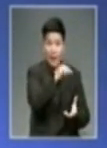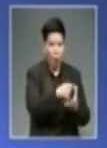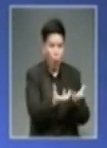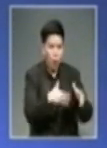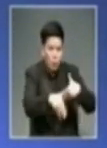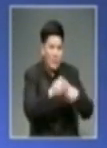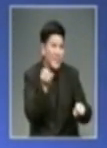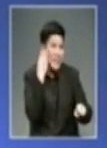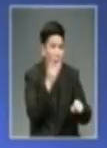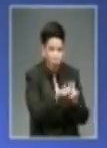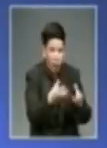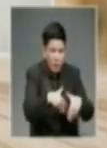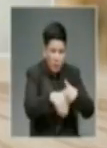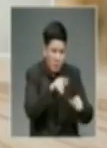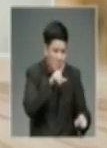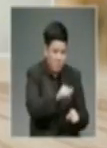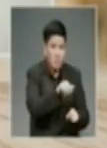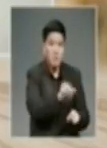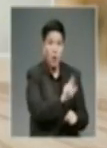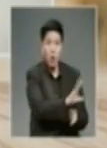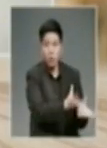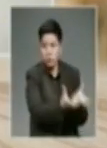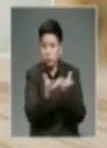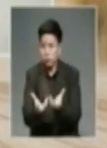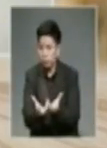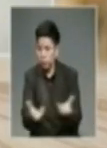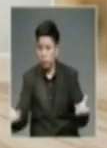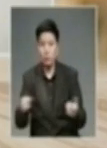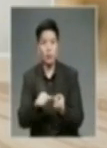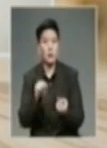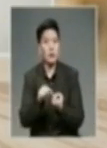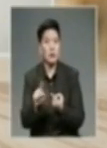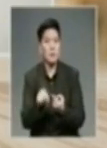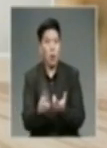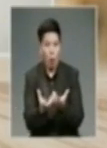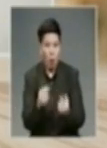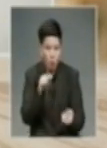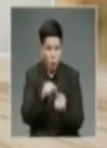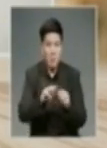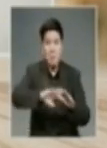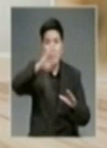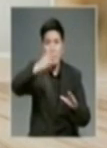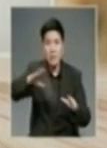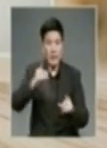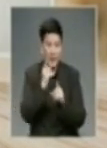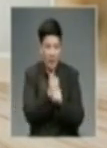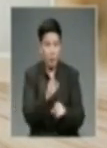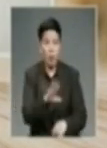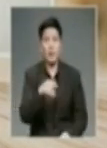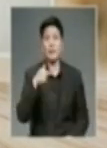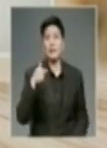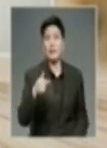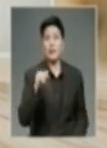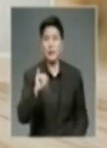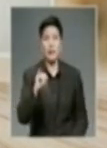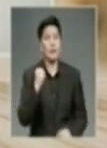รรมส่งเสริมการตลาดสินค้า GI เช่นจัดงานมหกรรมสินค้าที่มีสิ่งบ่งชี้ทางภูมิศาสตร์ที่เรียกว่า GI Market ซึ่งจั